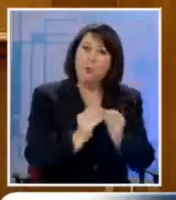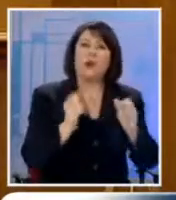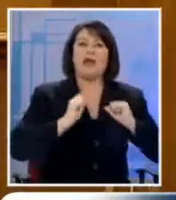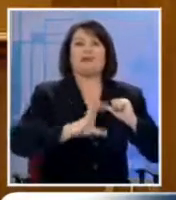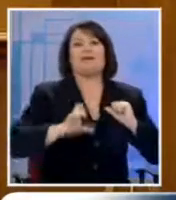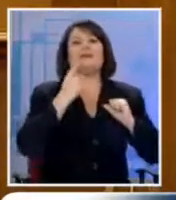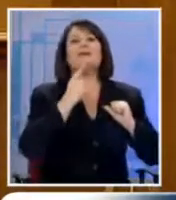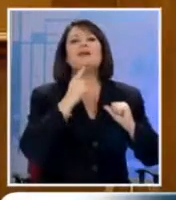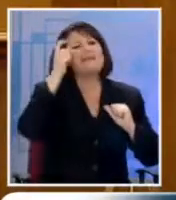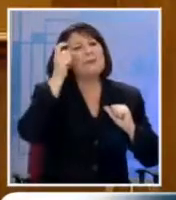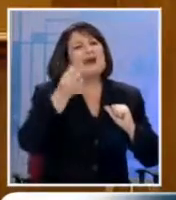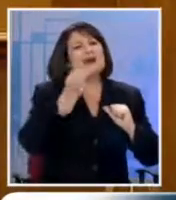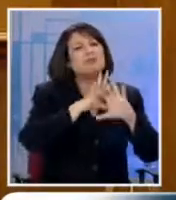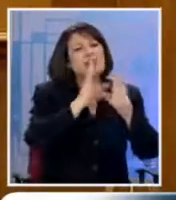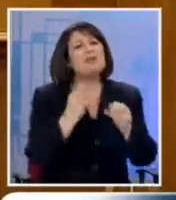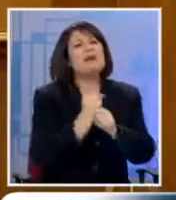success story του κυρίου Σαμαρά συνολικά.